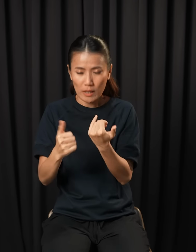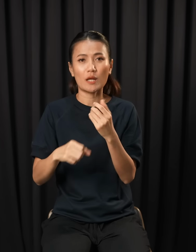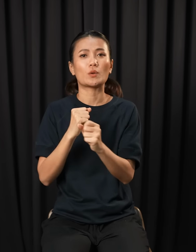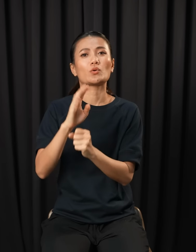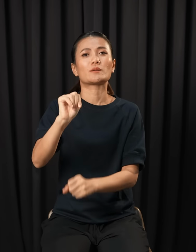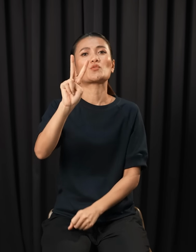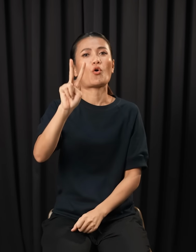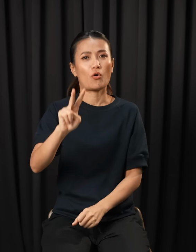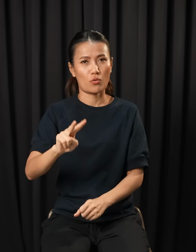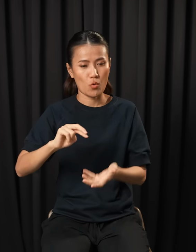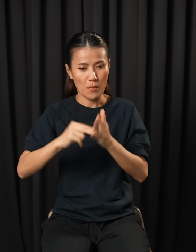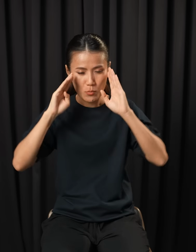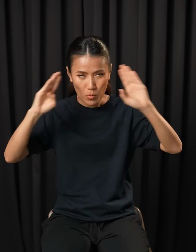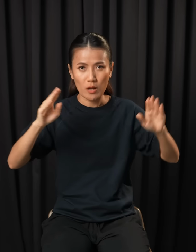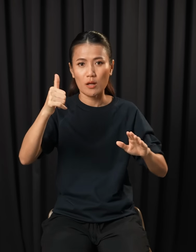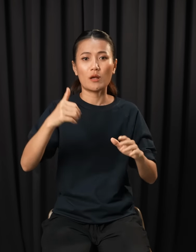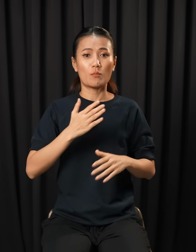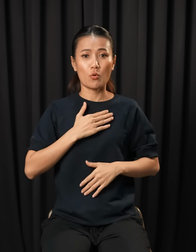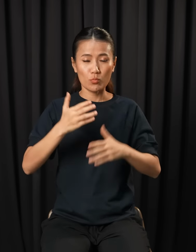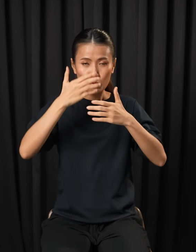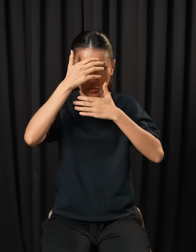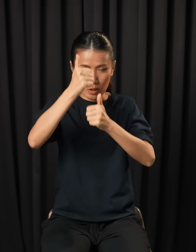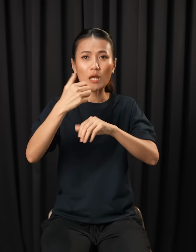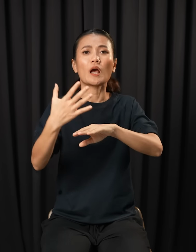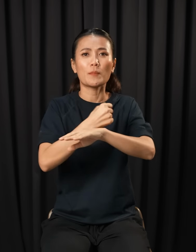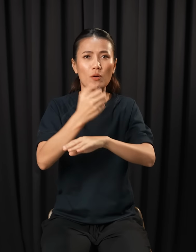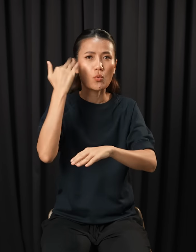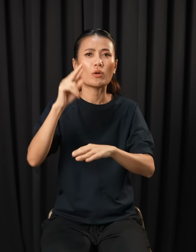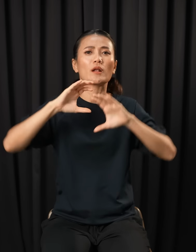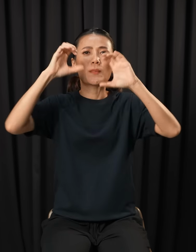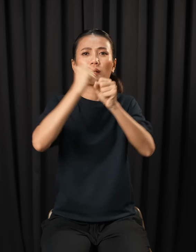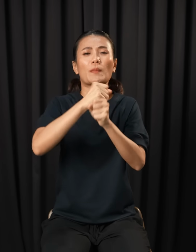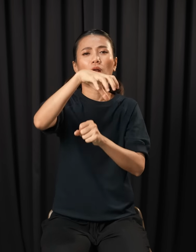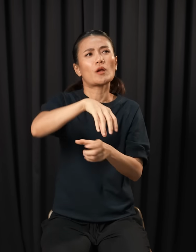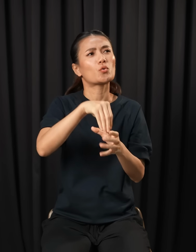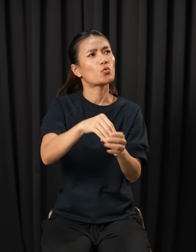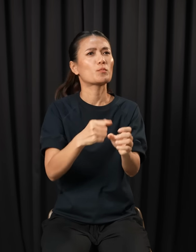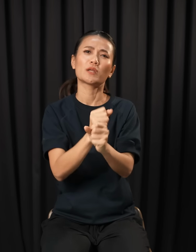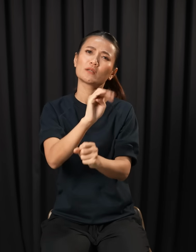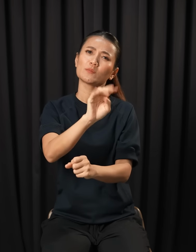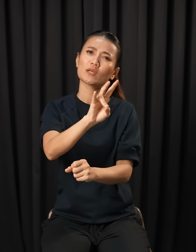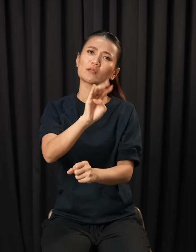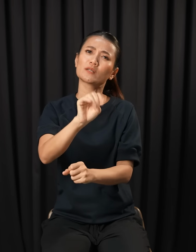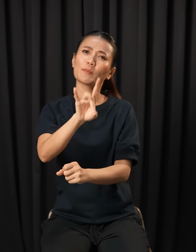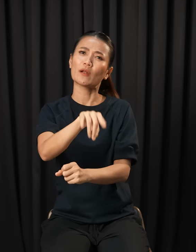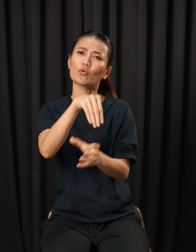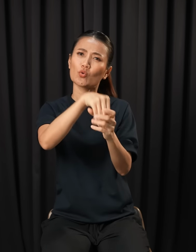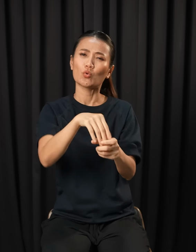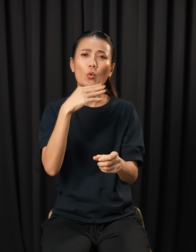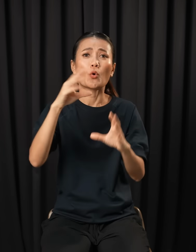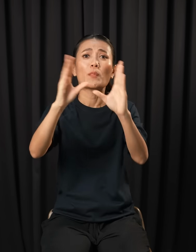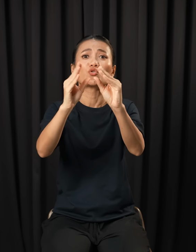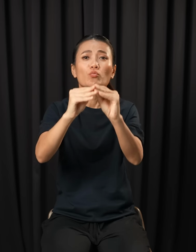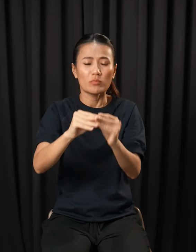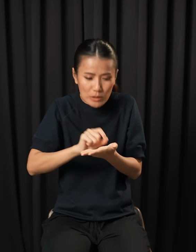จากตอนนั้น 37 38 ใช่ครับ ต้องถือว่าเราก็ผ่านประสบการณ์ตรง4ปีแบบได้ครบถ้วนเลย ครับแต่ว่าผมก็สนใจทางการเมืองแล้วก็ทำงานอยู่ตรงทำเนียบรัฐ